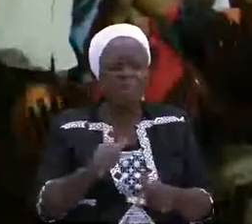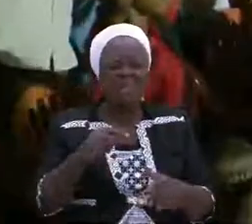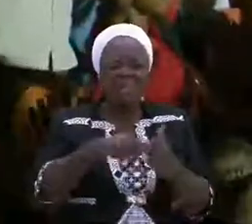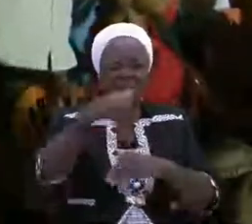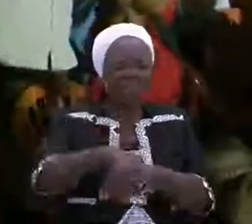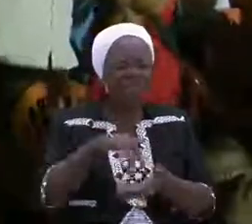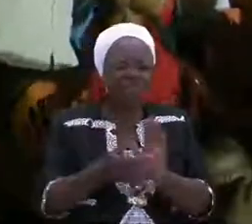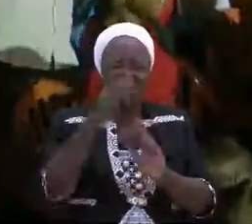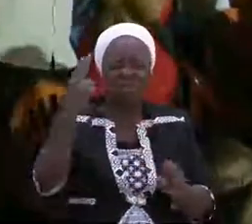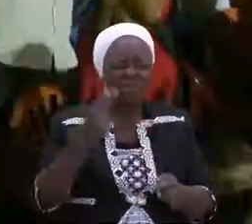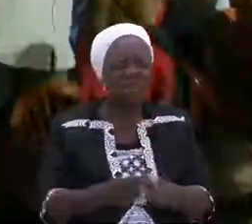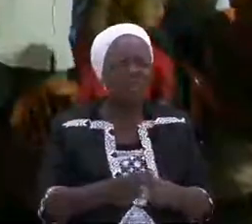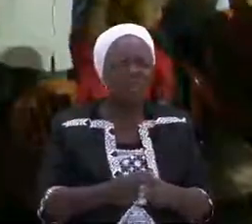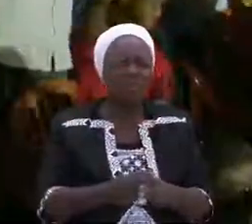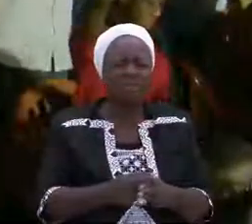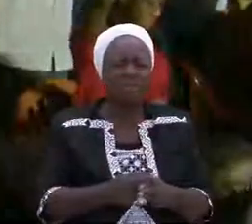Jésus.